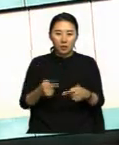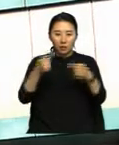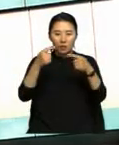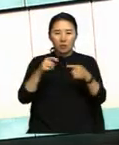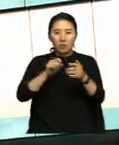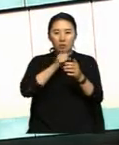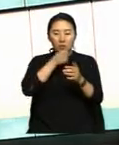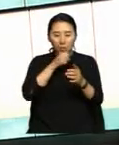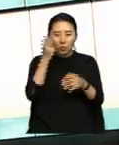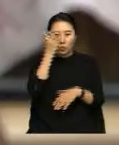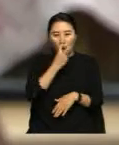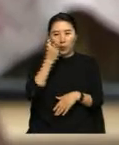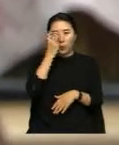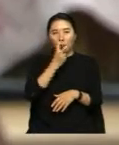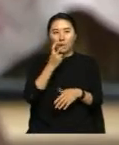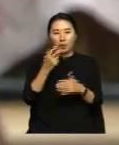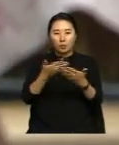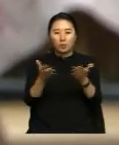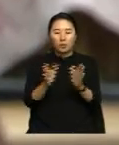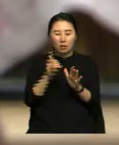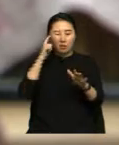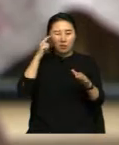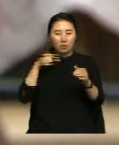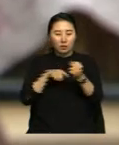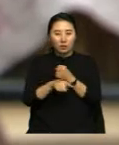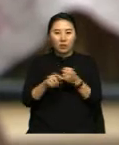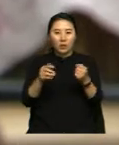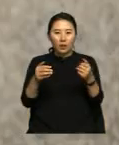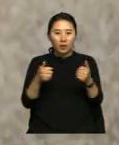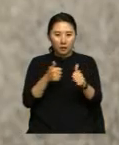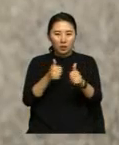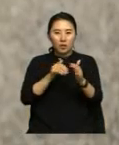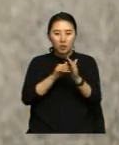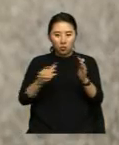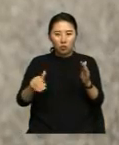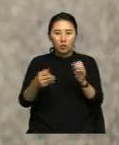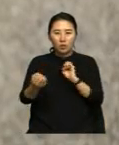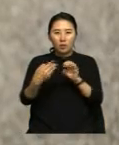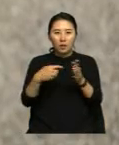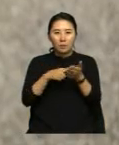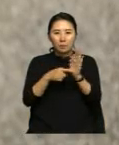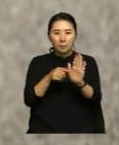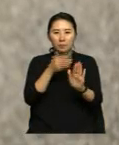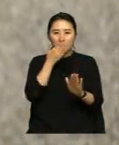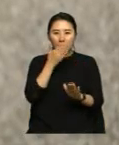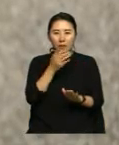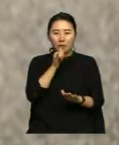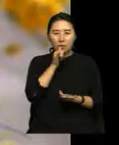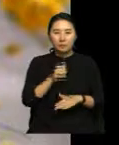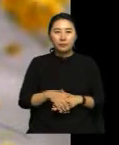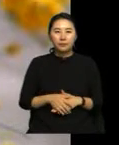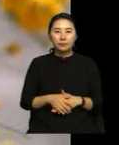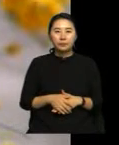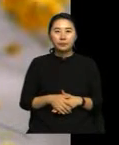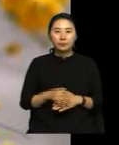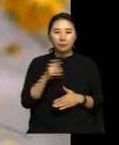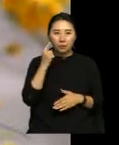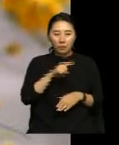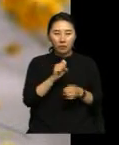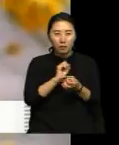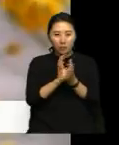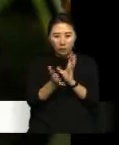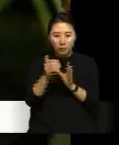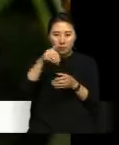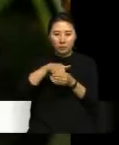가점 등을 재검토하는 등 부서별 의견에 따라 기준안을 만들어 대안을 제시하겠다고 밝혔습니다. 또 황매화